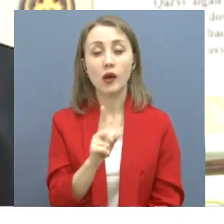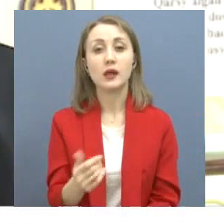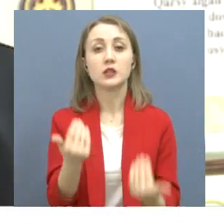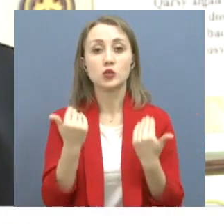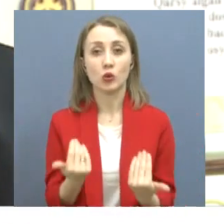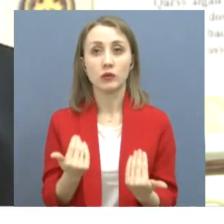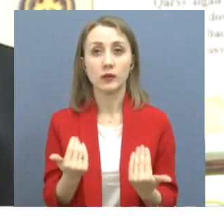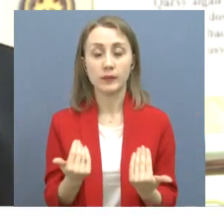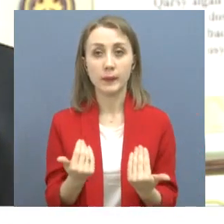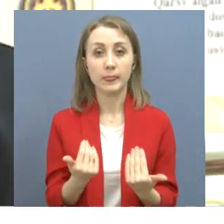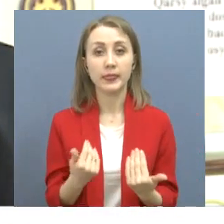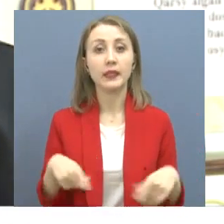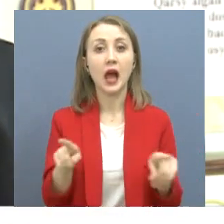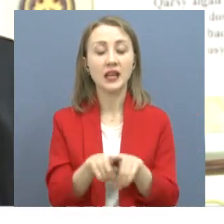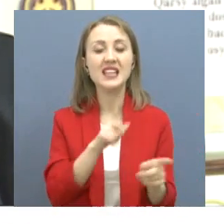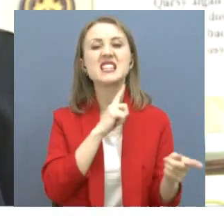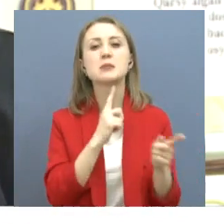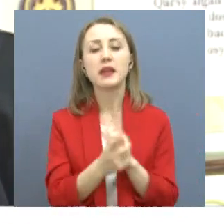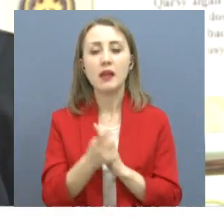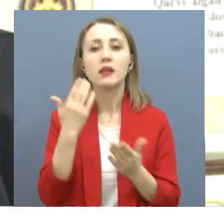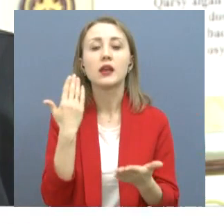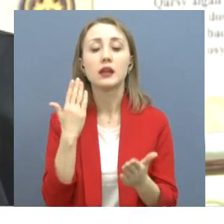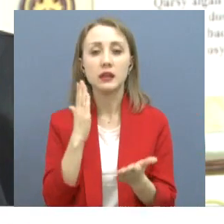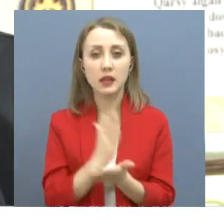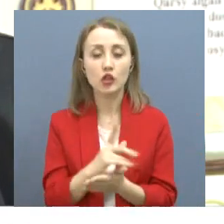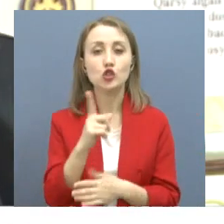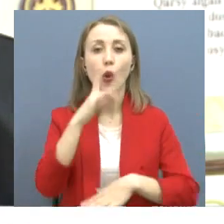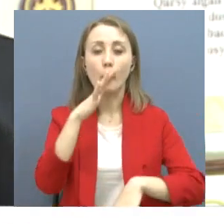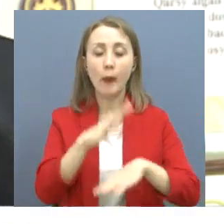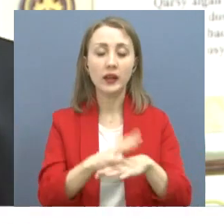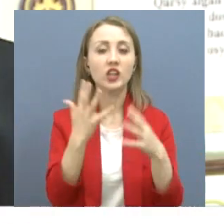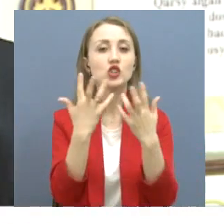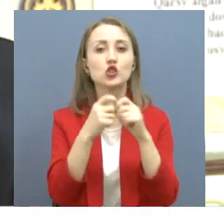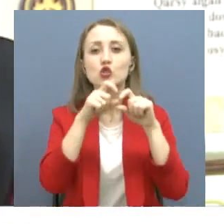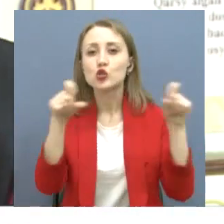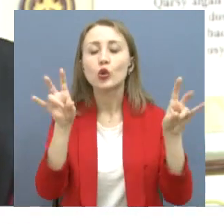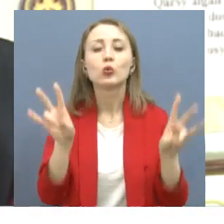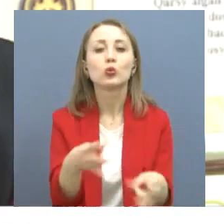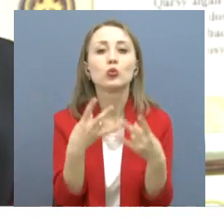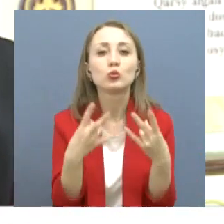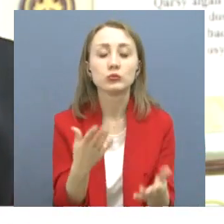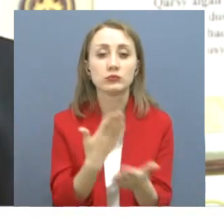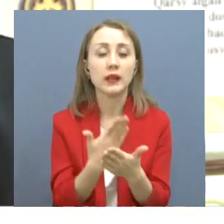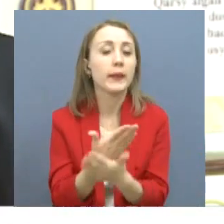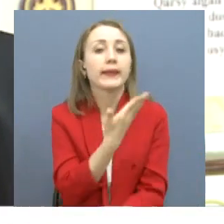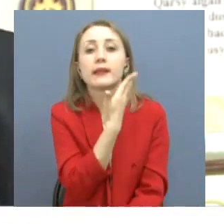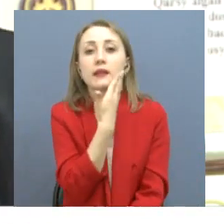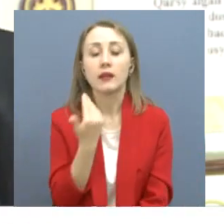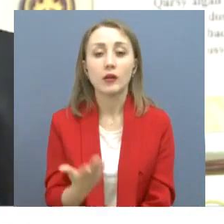сегодня внесли изменения, что банковский счет не нужно указывать, если у вас его